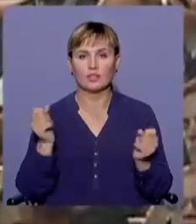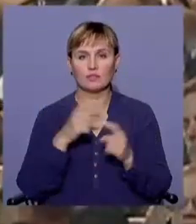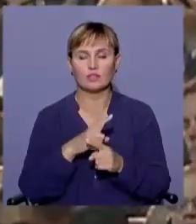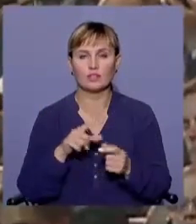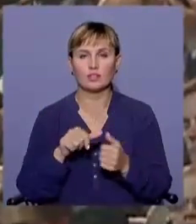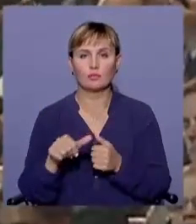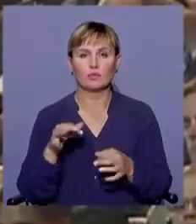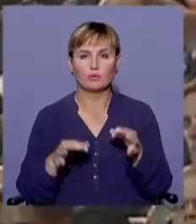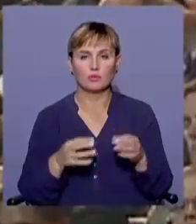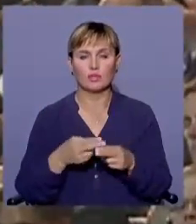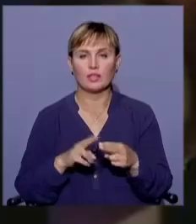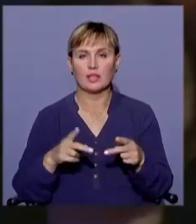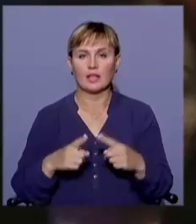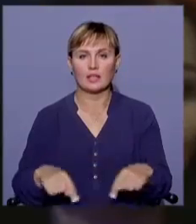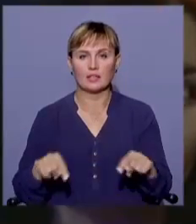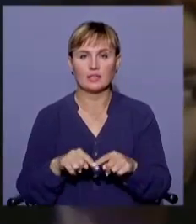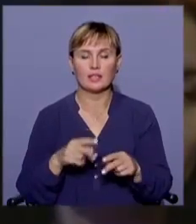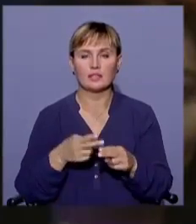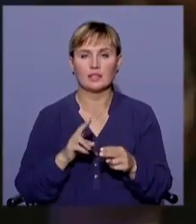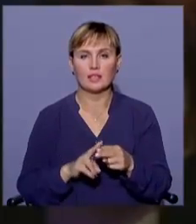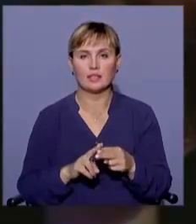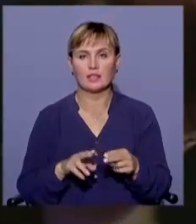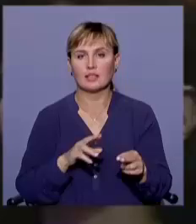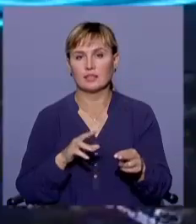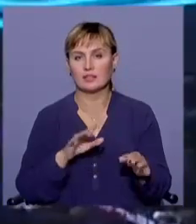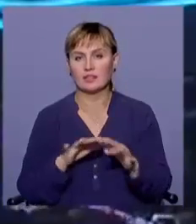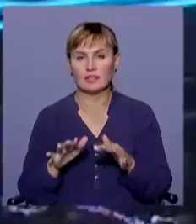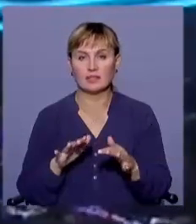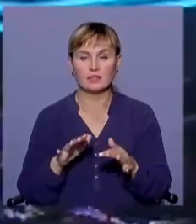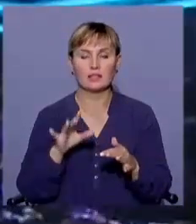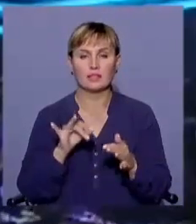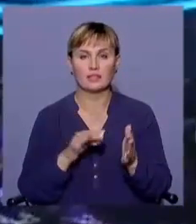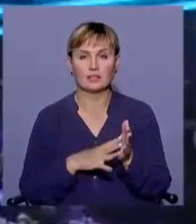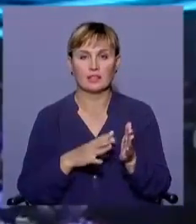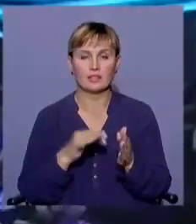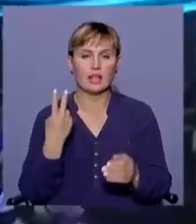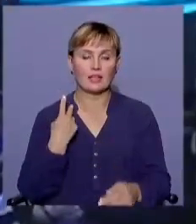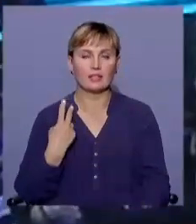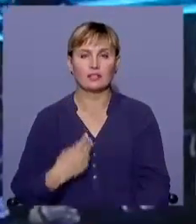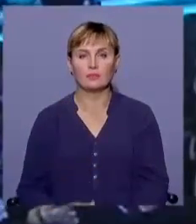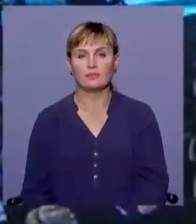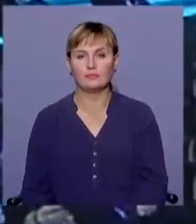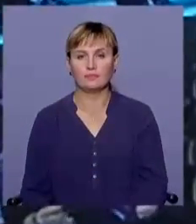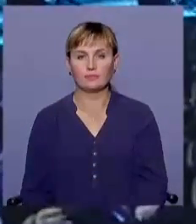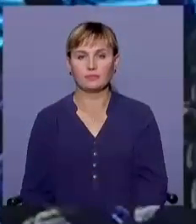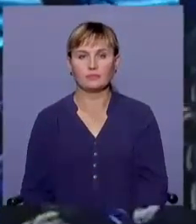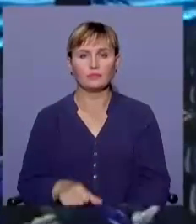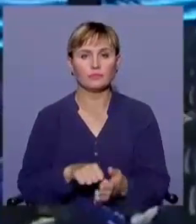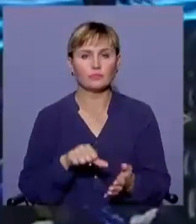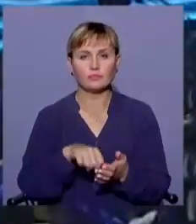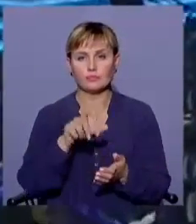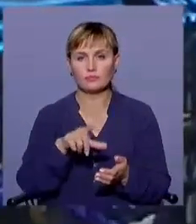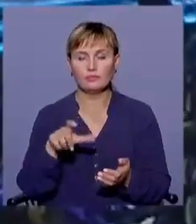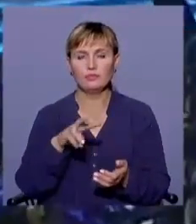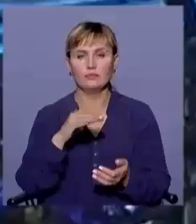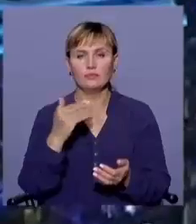именно судьи этой организации. Это 9 экспертов из Англии и Уэльса. Участникам МФЦА